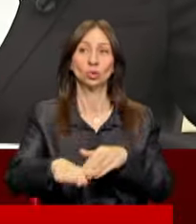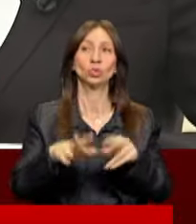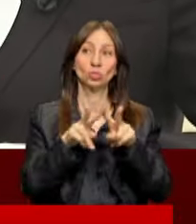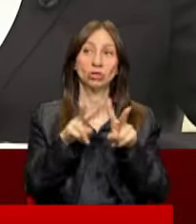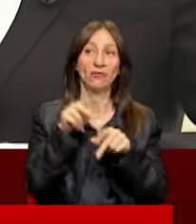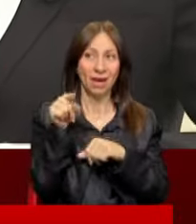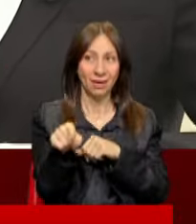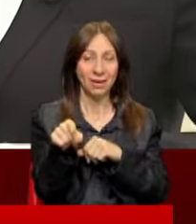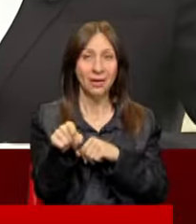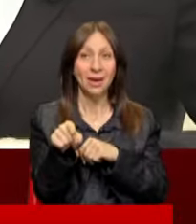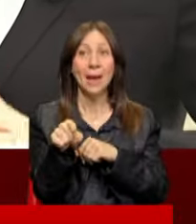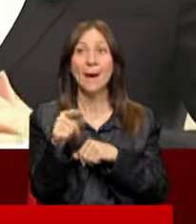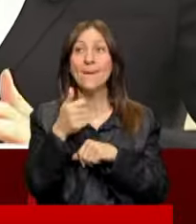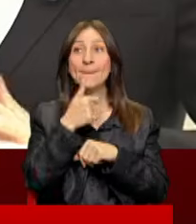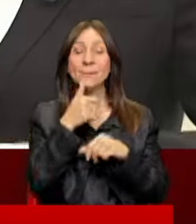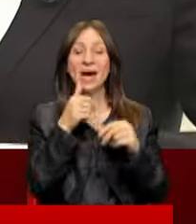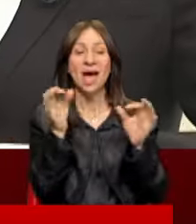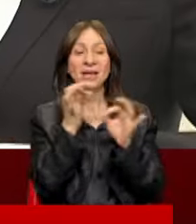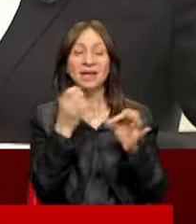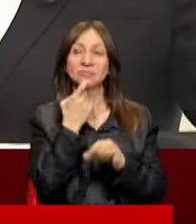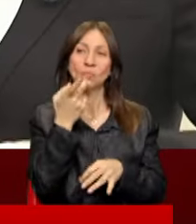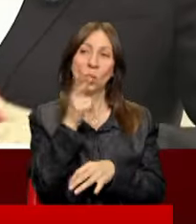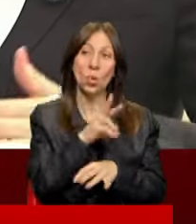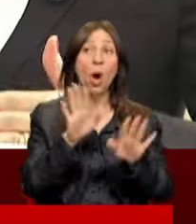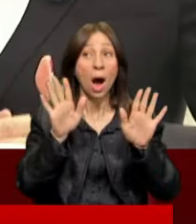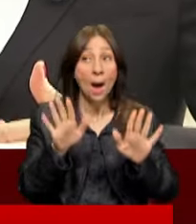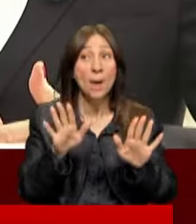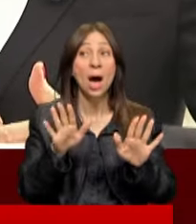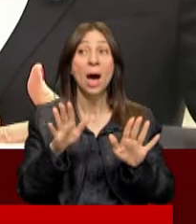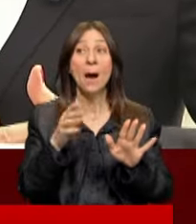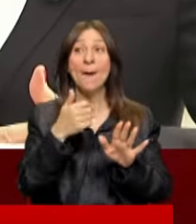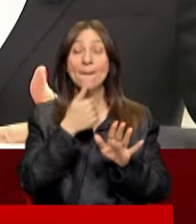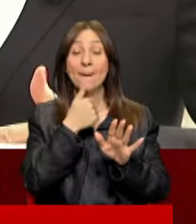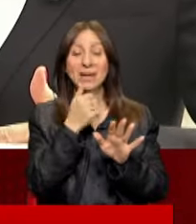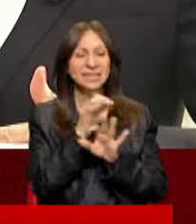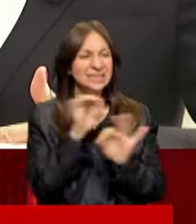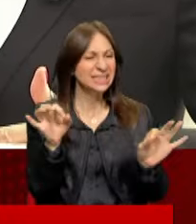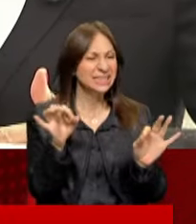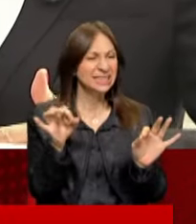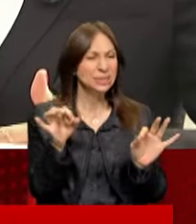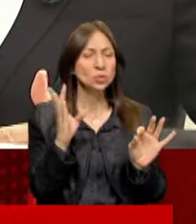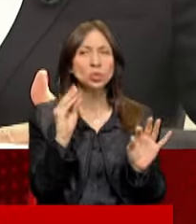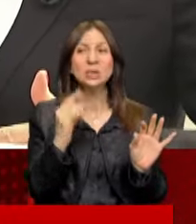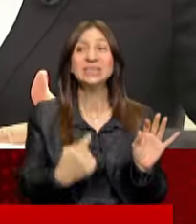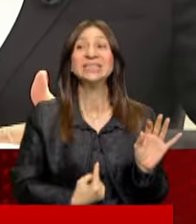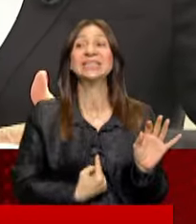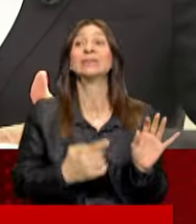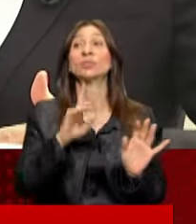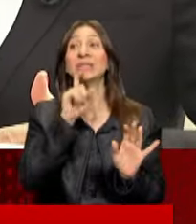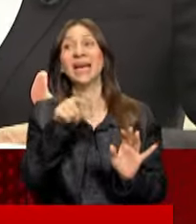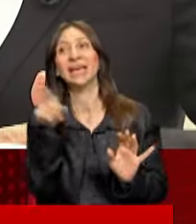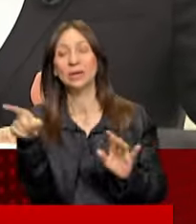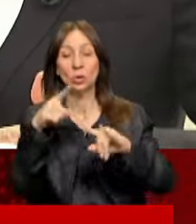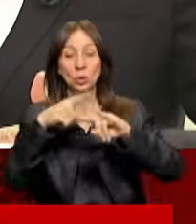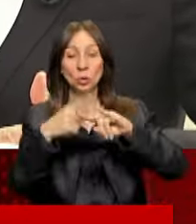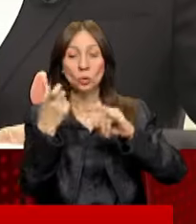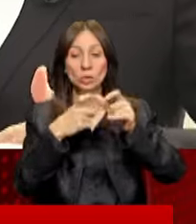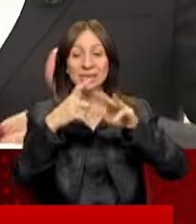Mustafa. Babayı erken yaşta kaybediyor ama babasızlığı çok hissettirmiyor dayı, Hüseyin